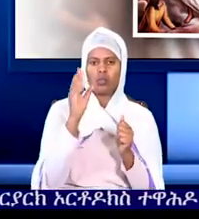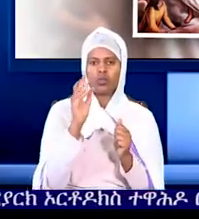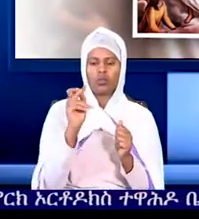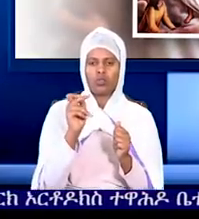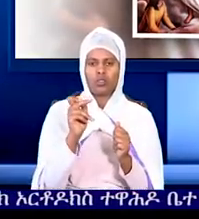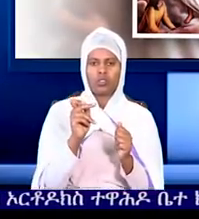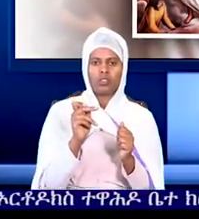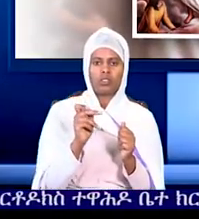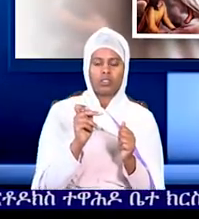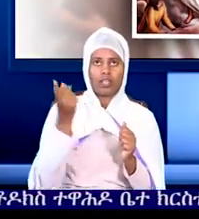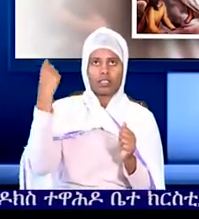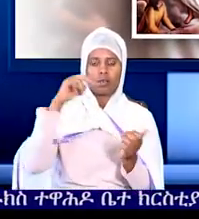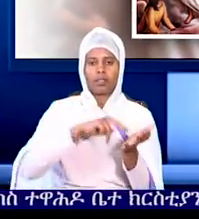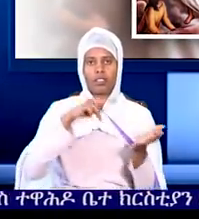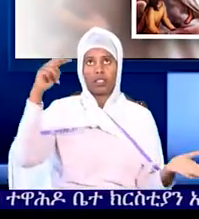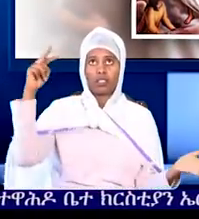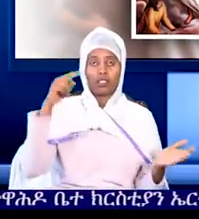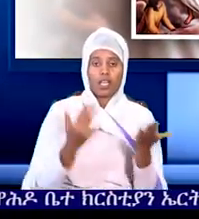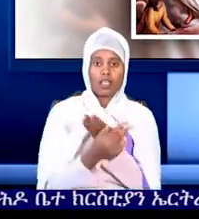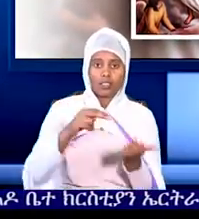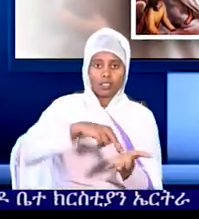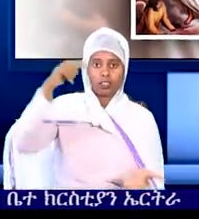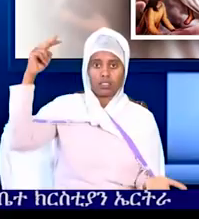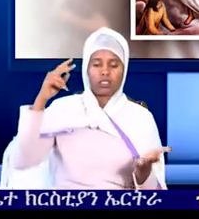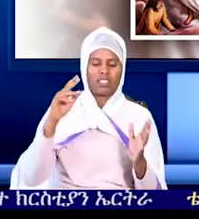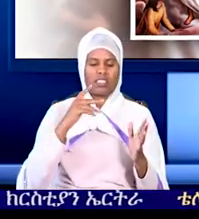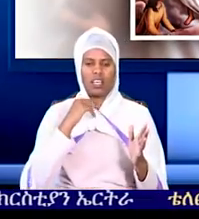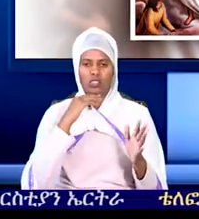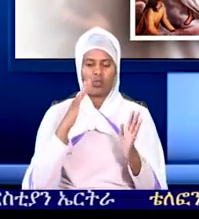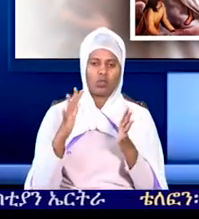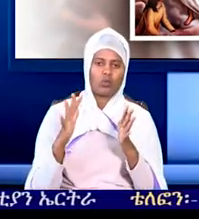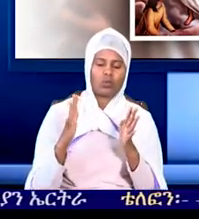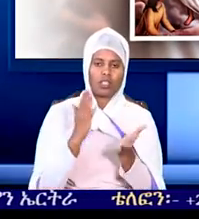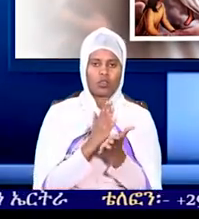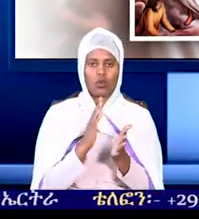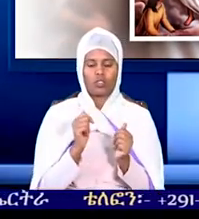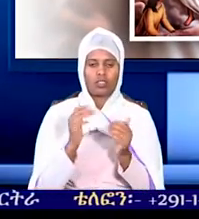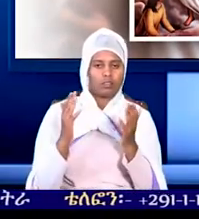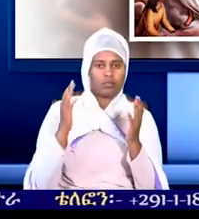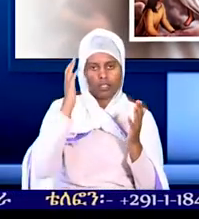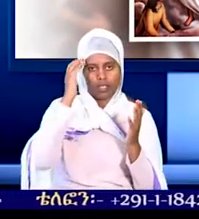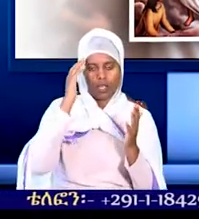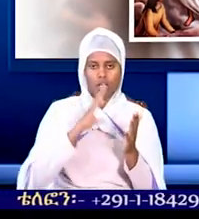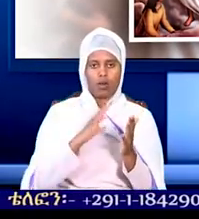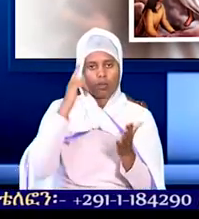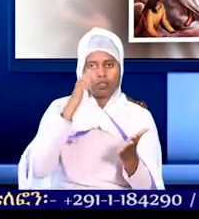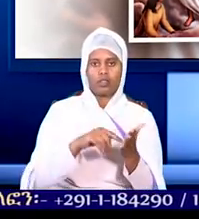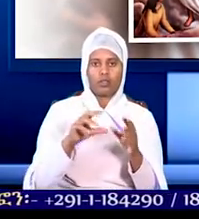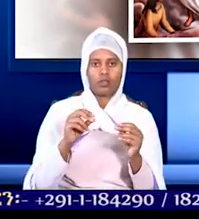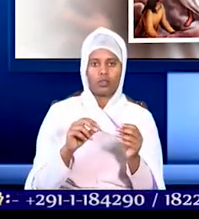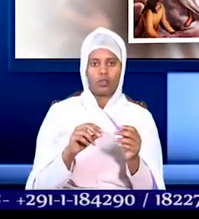ነዚ ዘኪሮምማ ኣይዳውያ ህያው መስሓት ኢሎም ህያው ውእቱ ኢሎም እሱ ህያው እዩ